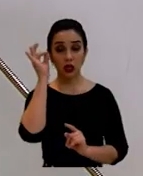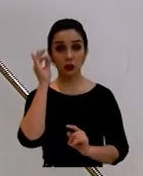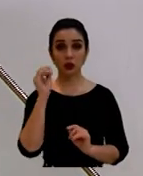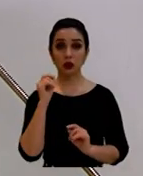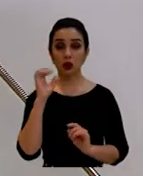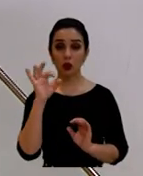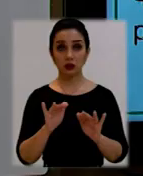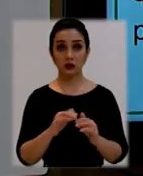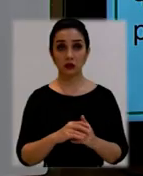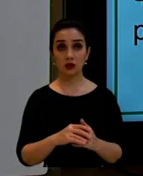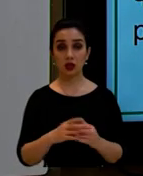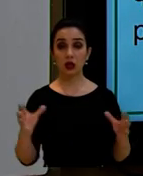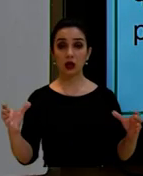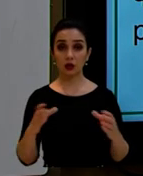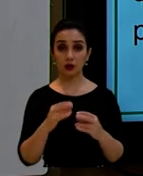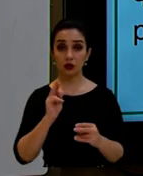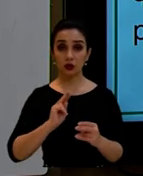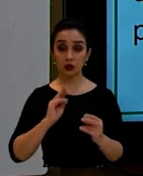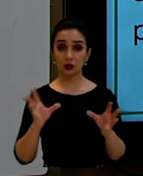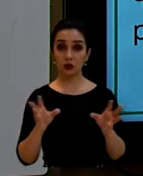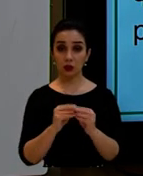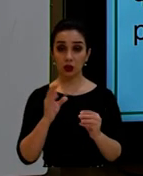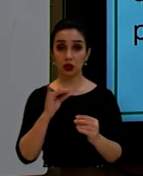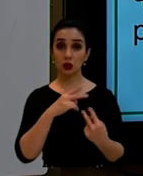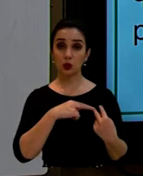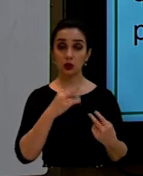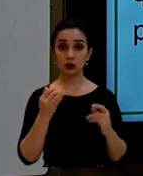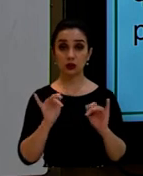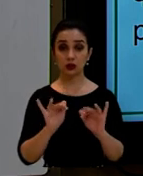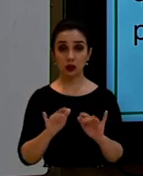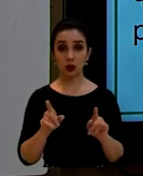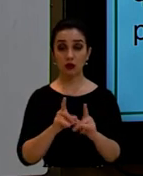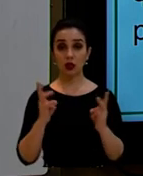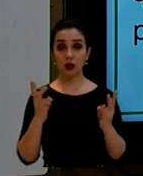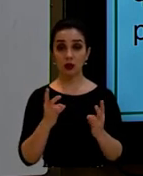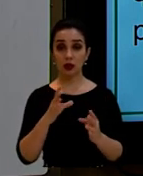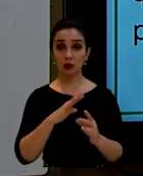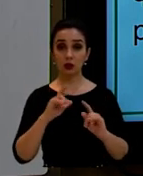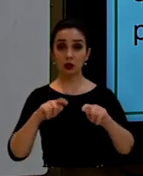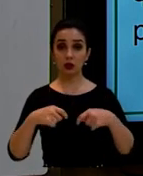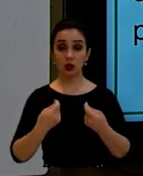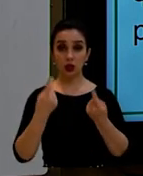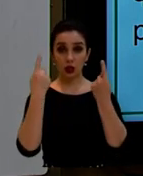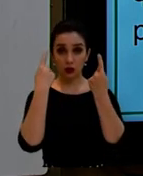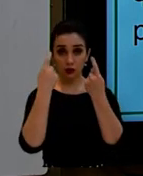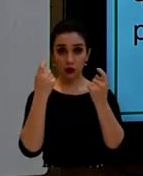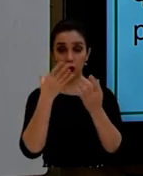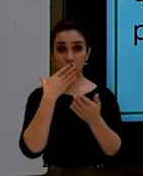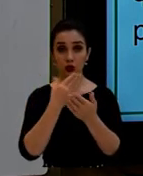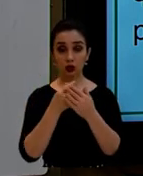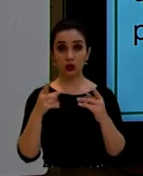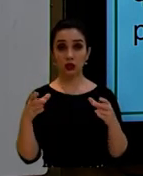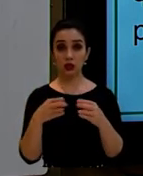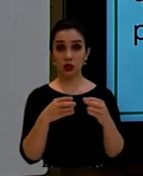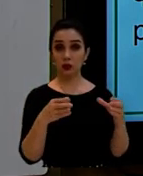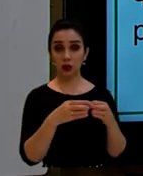стариках. Коллективная охота, трудовая деятельность, необходимость передачи информации своим